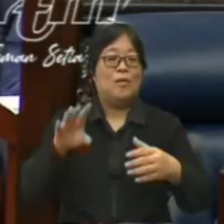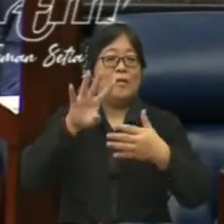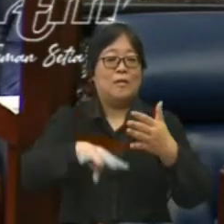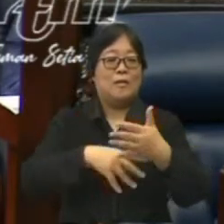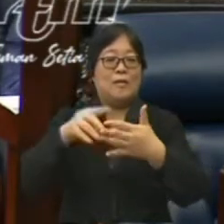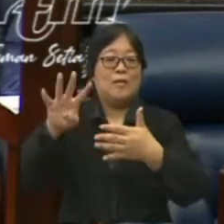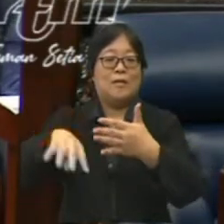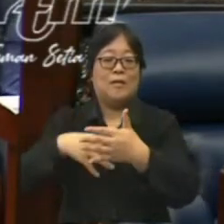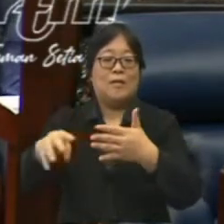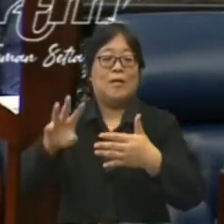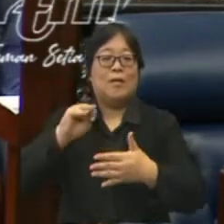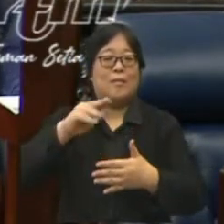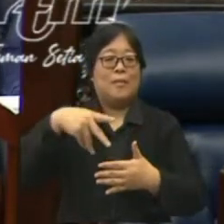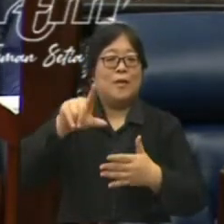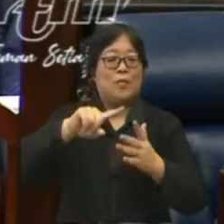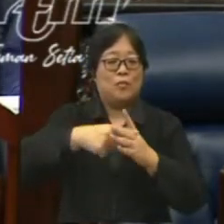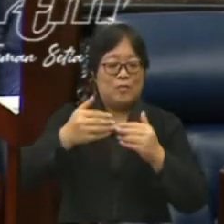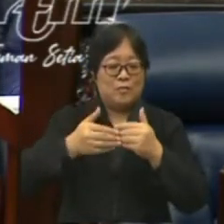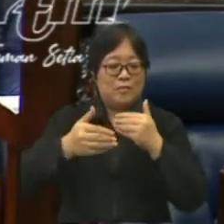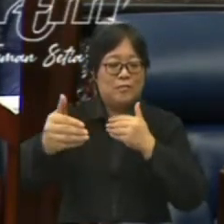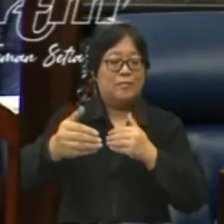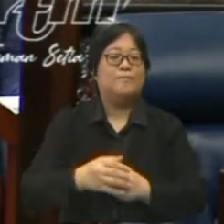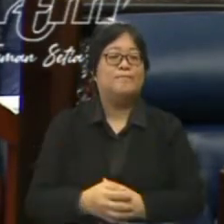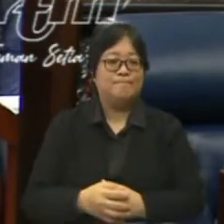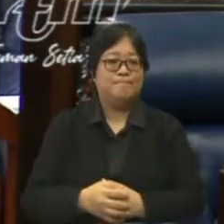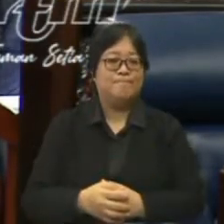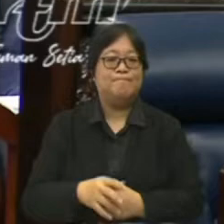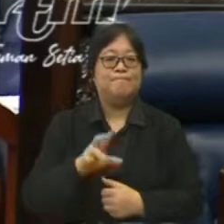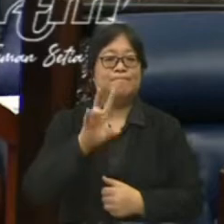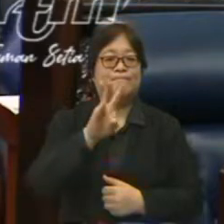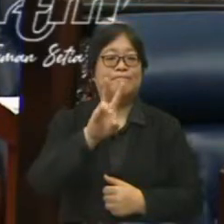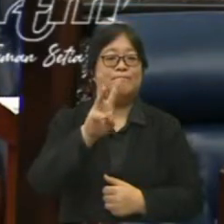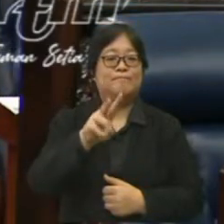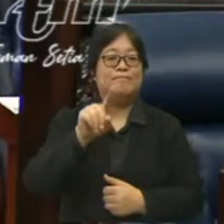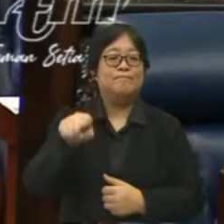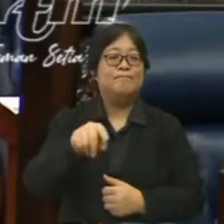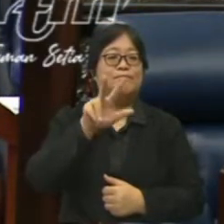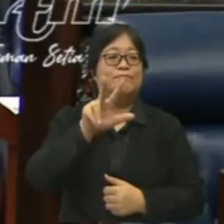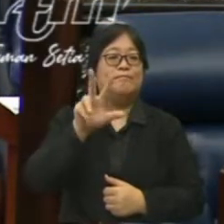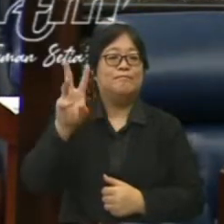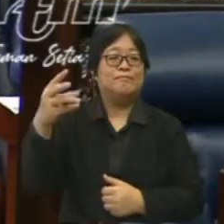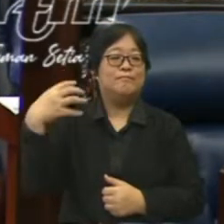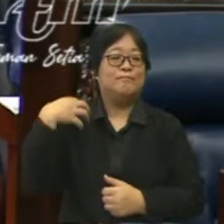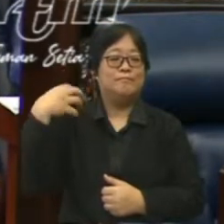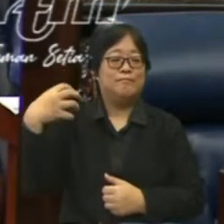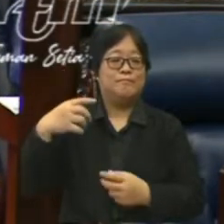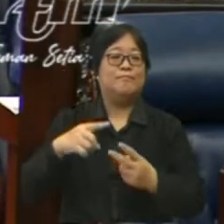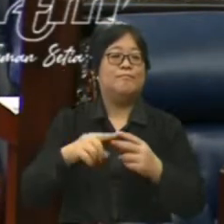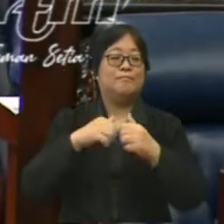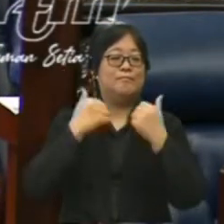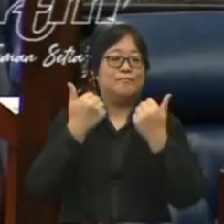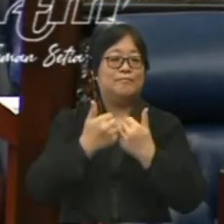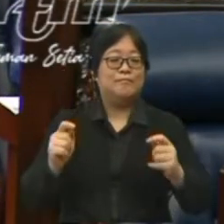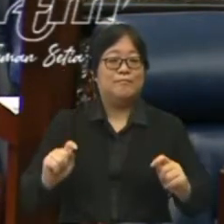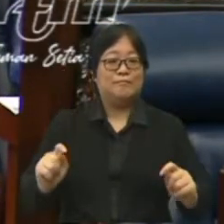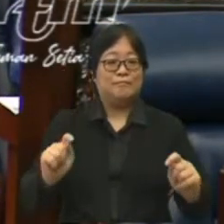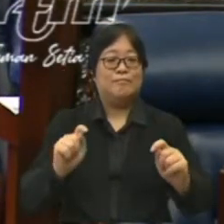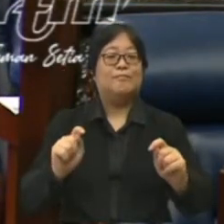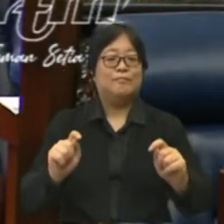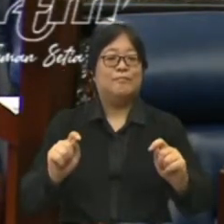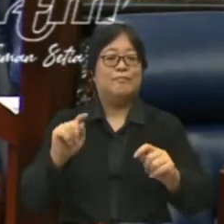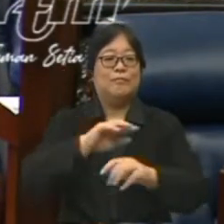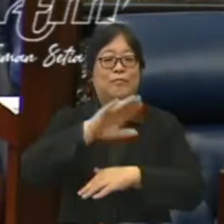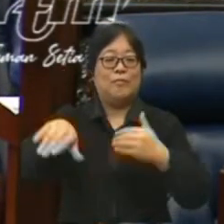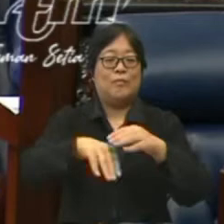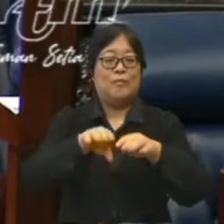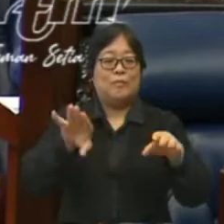berkala sehingga MDL bermula dan seterusnya seramai 76.336 pegawai dan anggota agency tindak balasnya semua peringkat